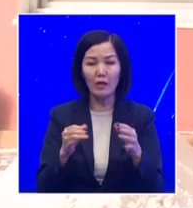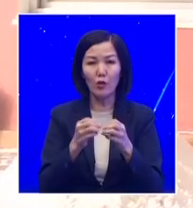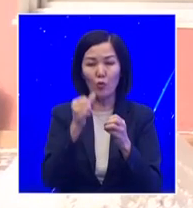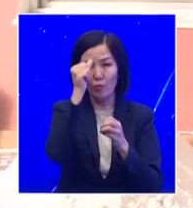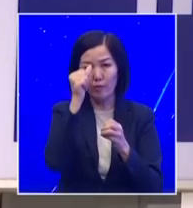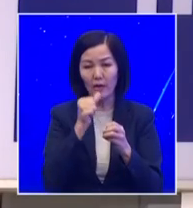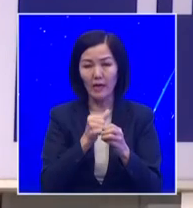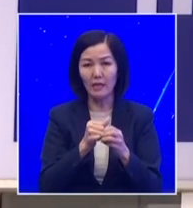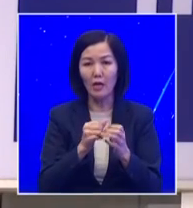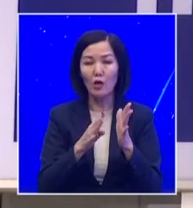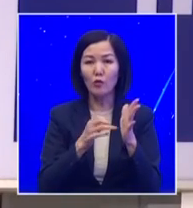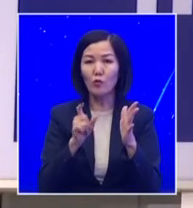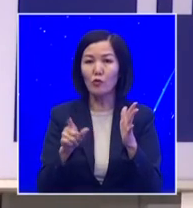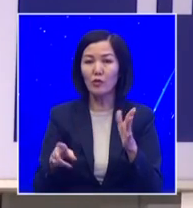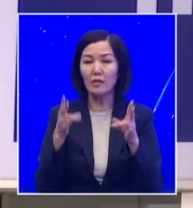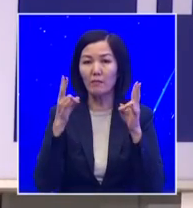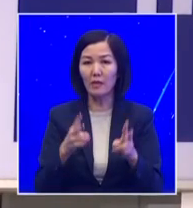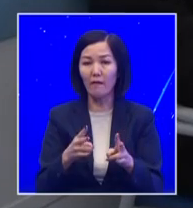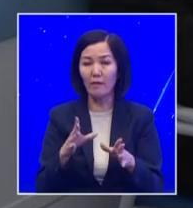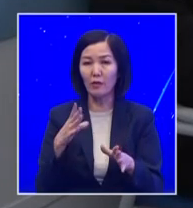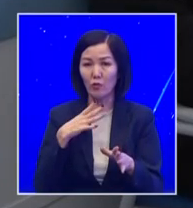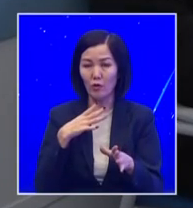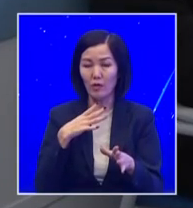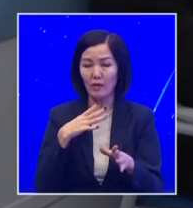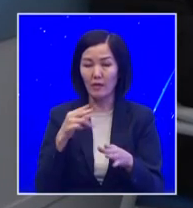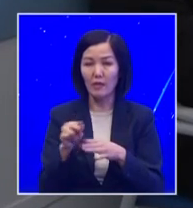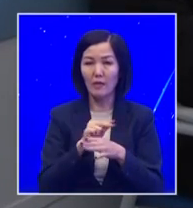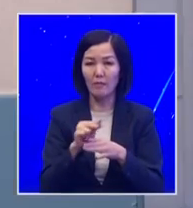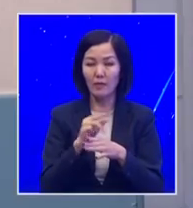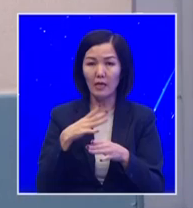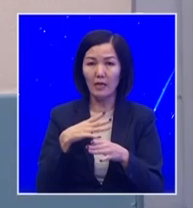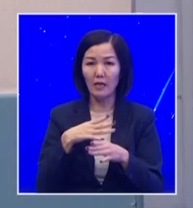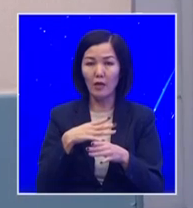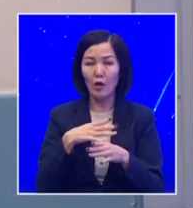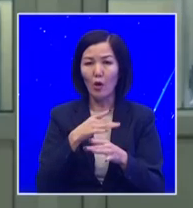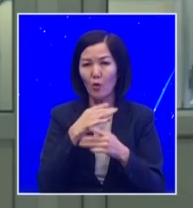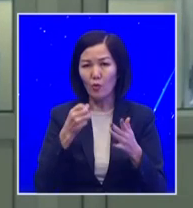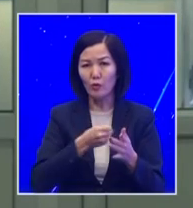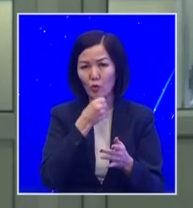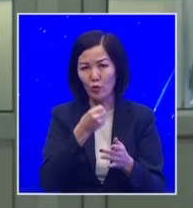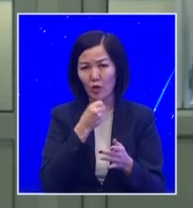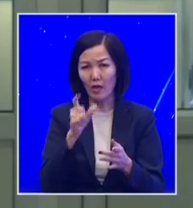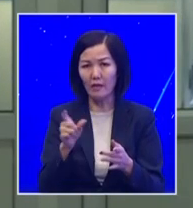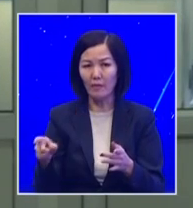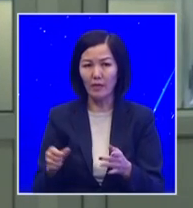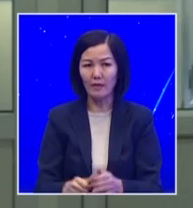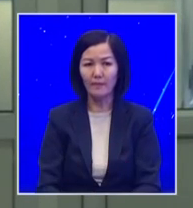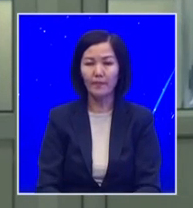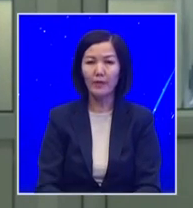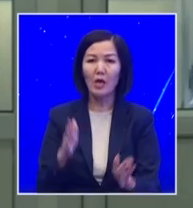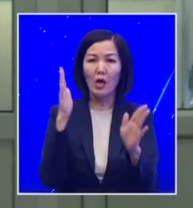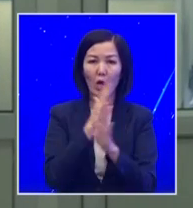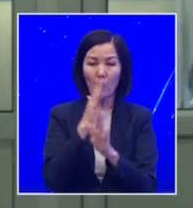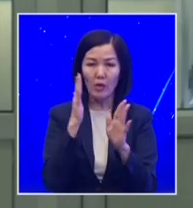айда 900-ден аса адам травматология бөлімінен ем алыпты. Дені ересектер. Жаңа ауыр қолайсыздығына